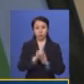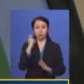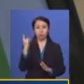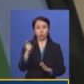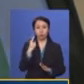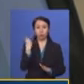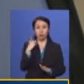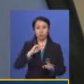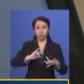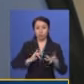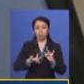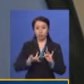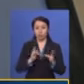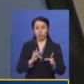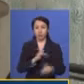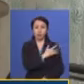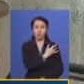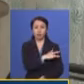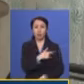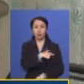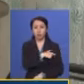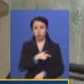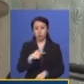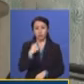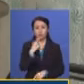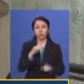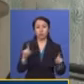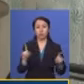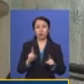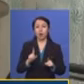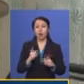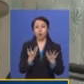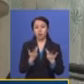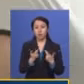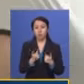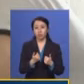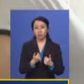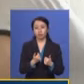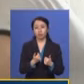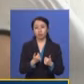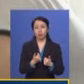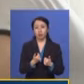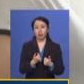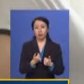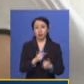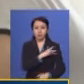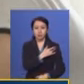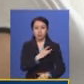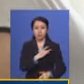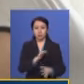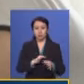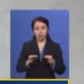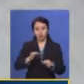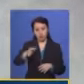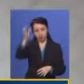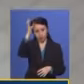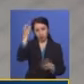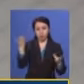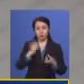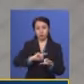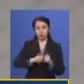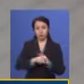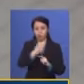классов, качество интернета неудовлетворительное. Депутаты говорят, что для устранения нестабильности в сфере образования необходимо